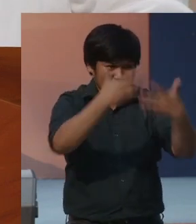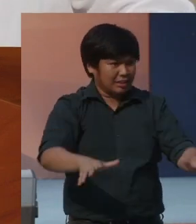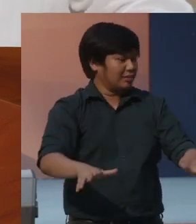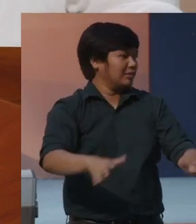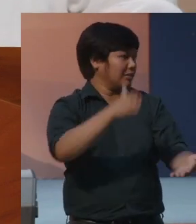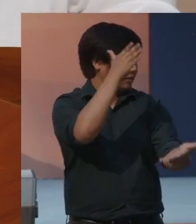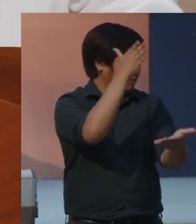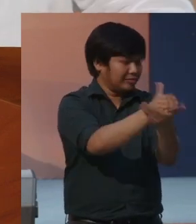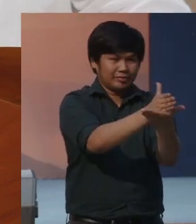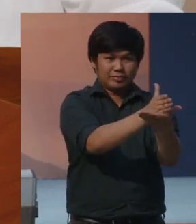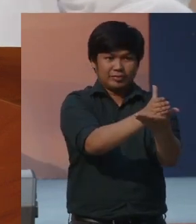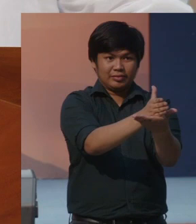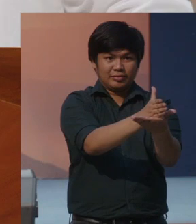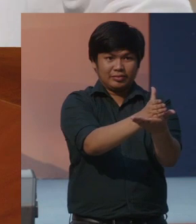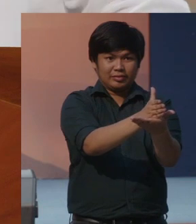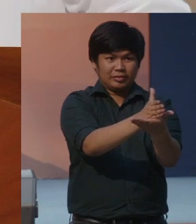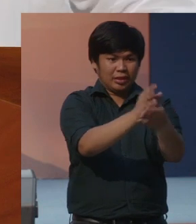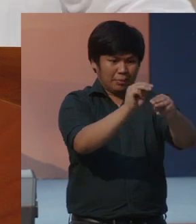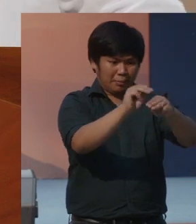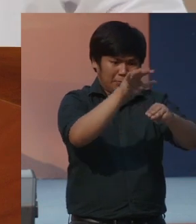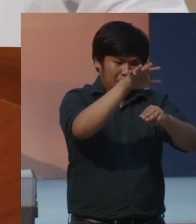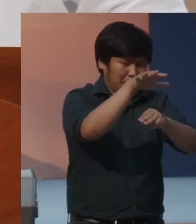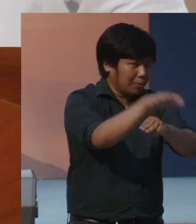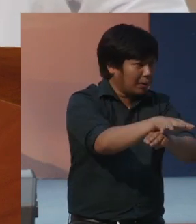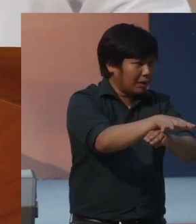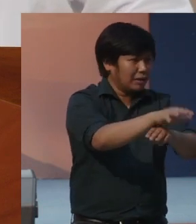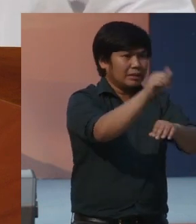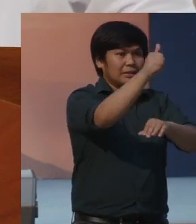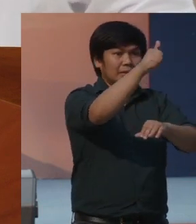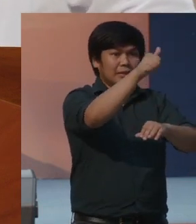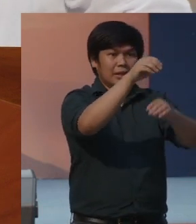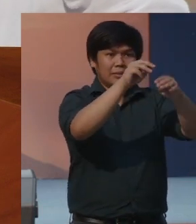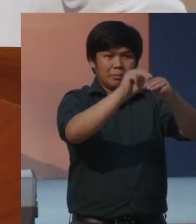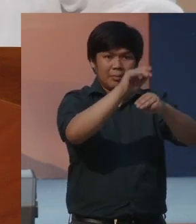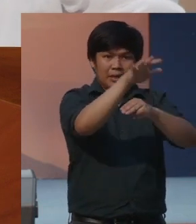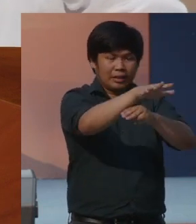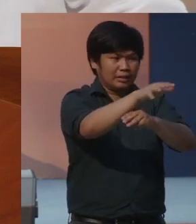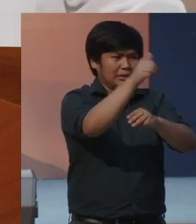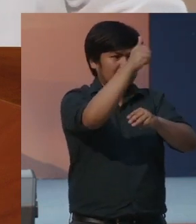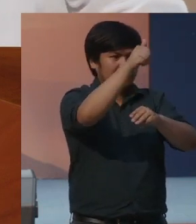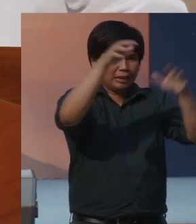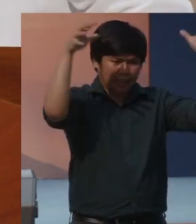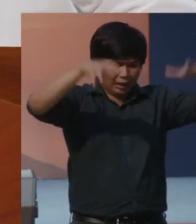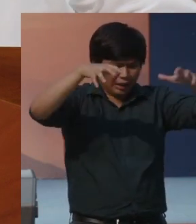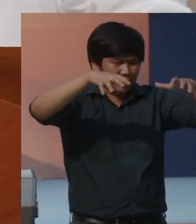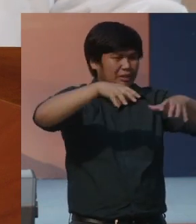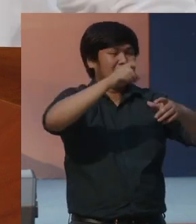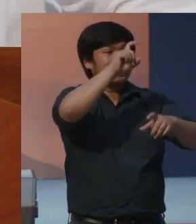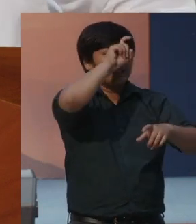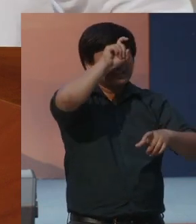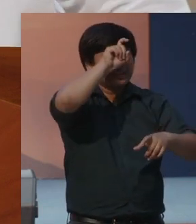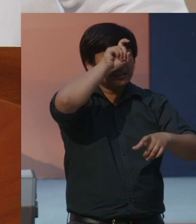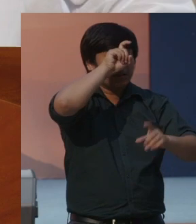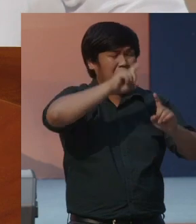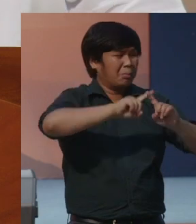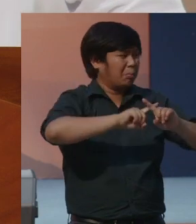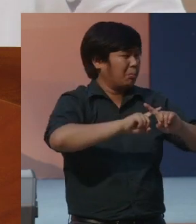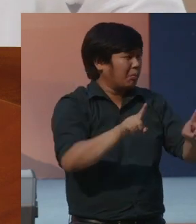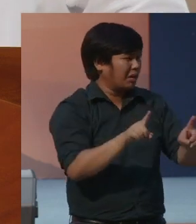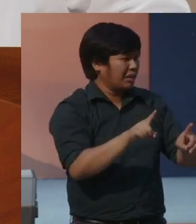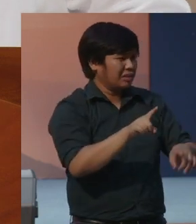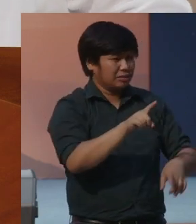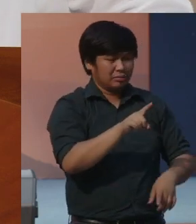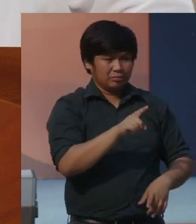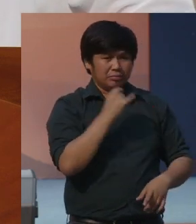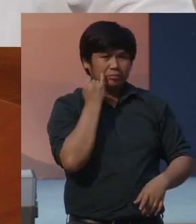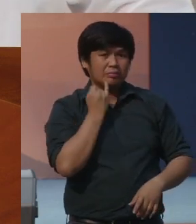mga dakilang kababalaghan, yung mga plagues. Ninais pa rin nila na hindi magpatuloy sa lupang